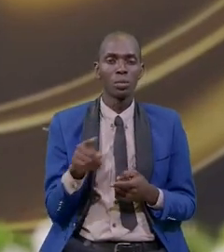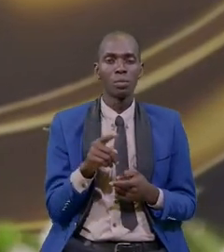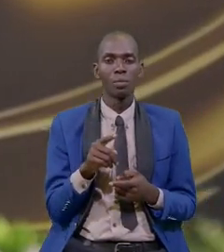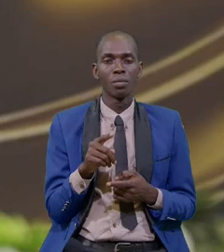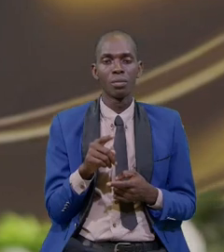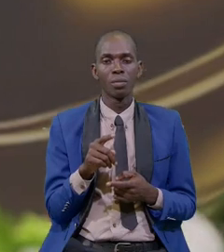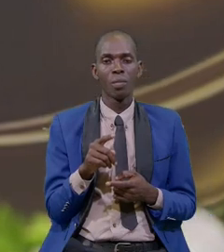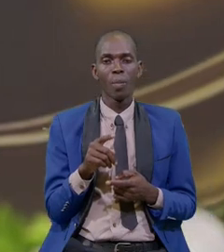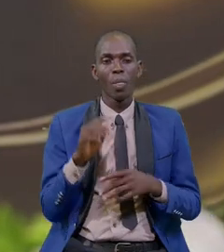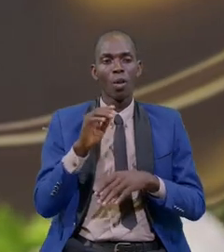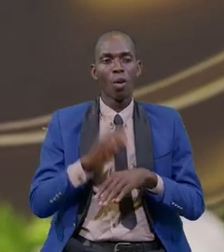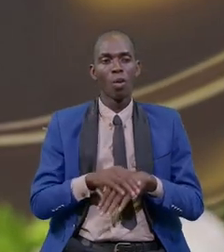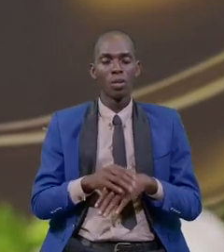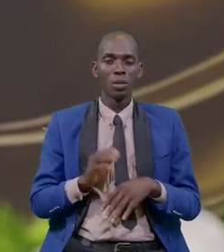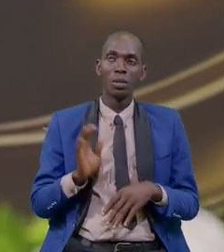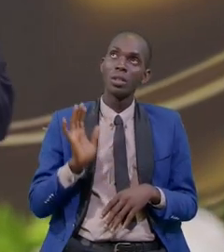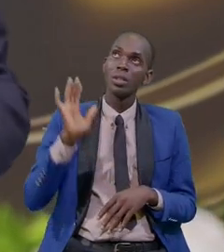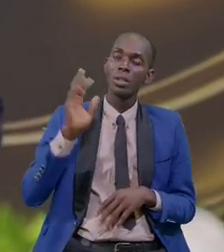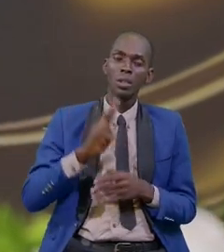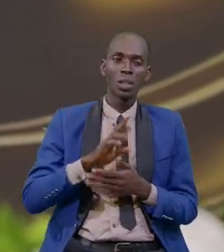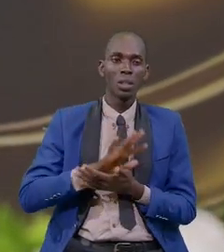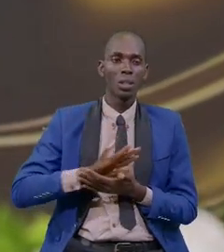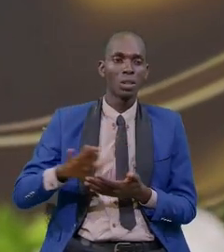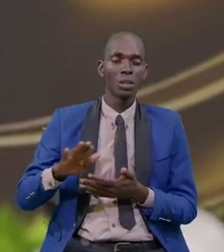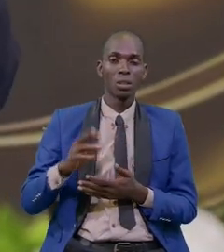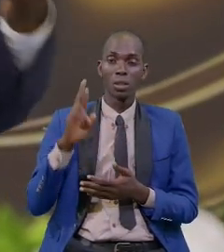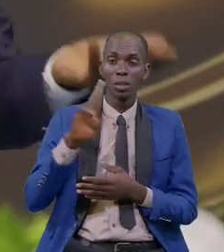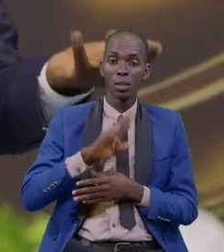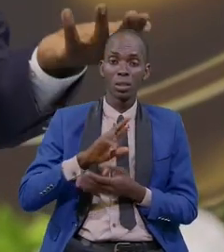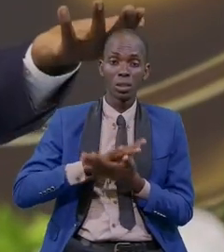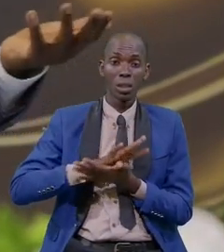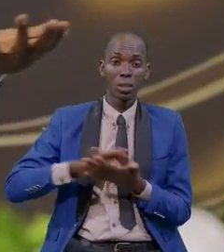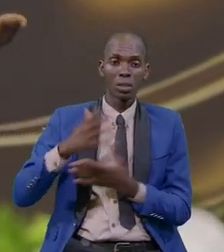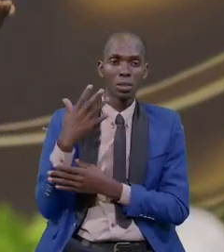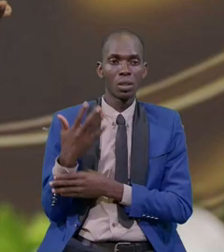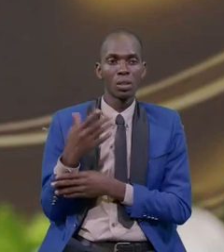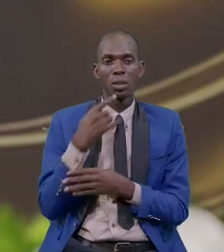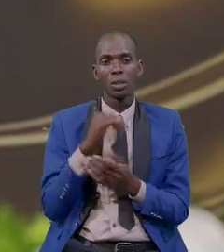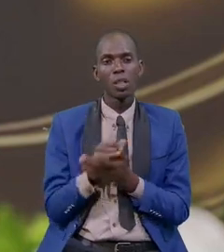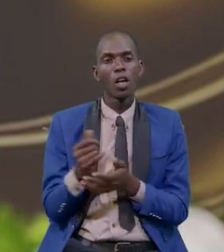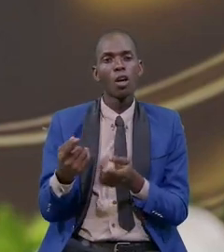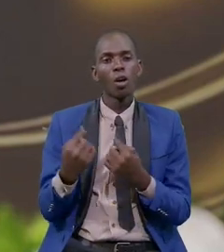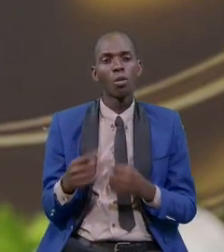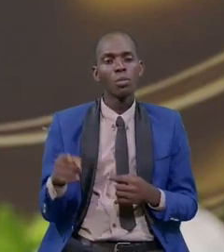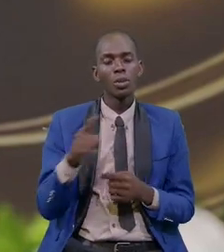à sa droite, venez, vous qui êtes bénis de mon